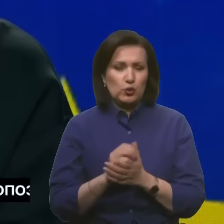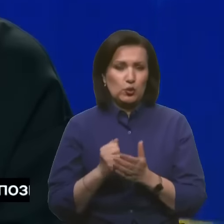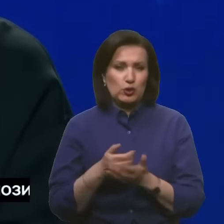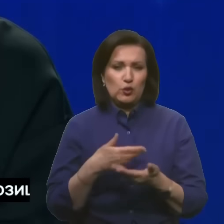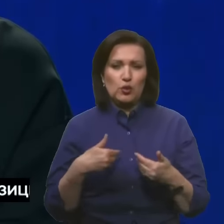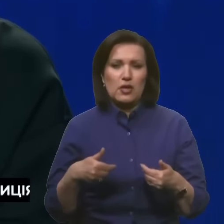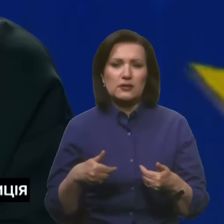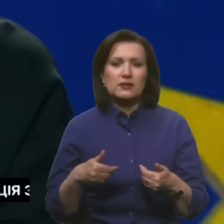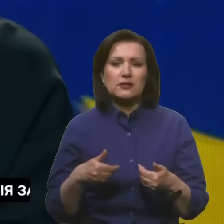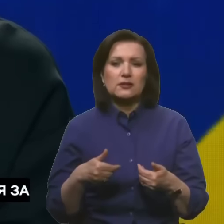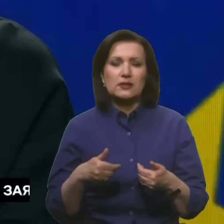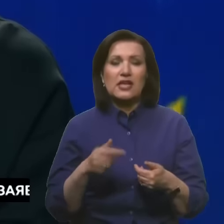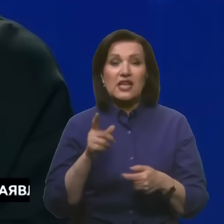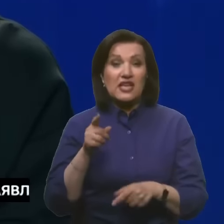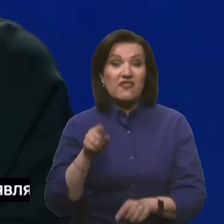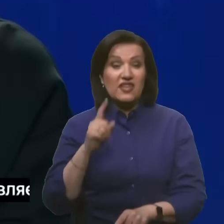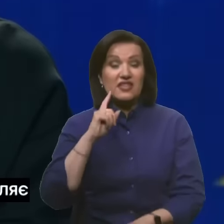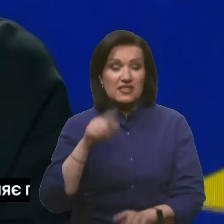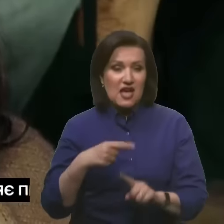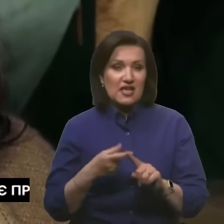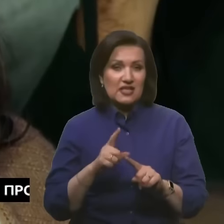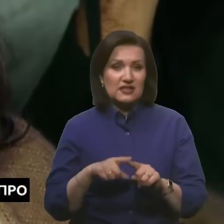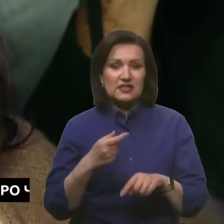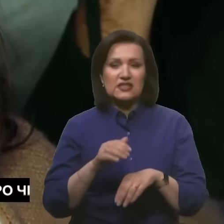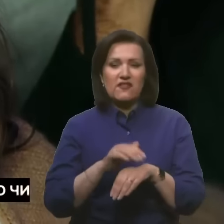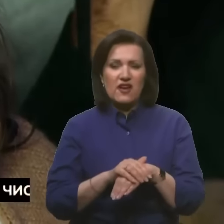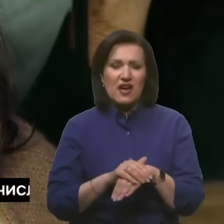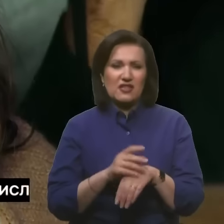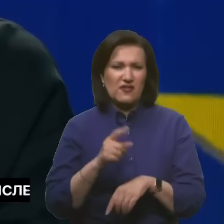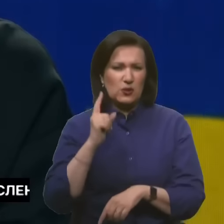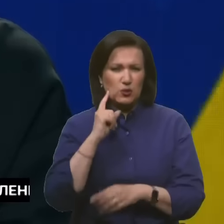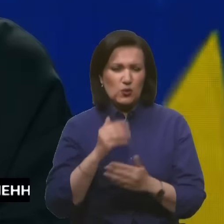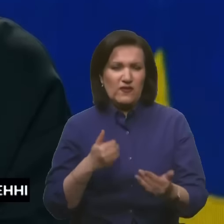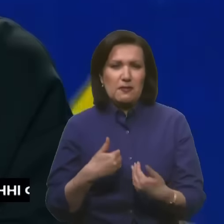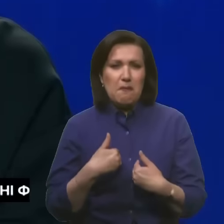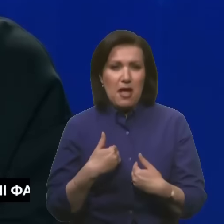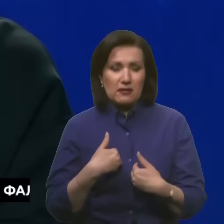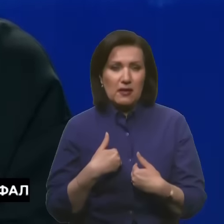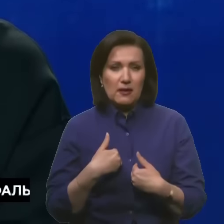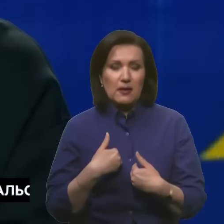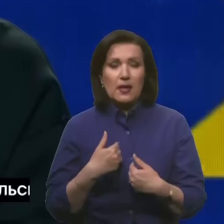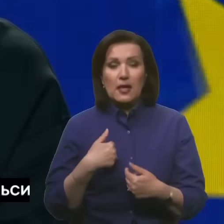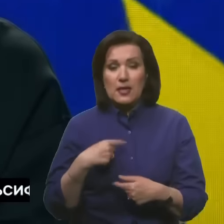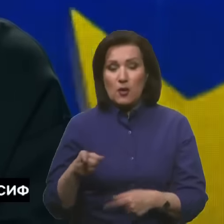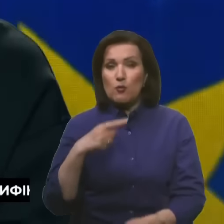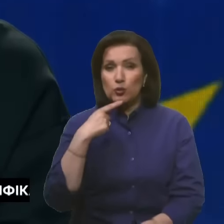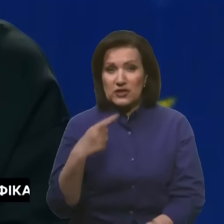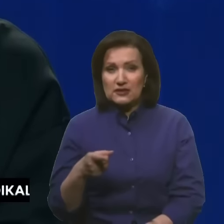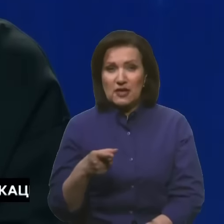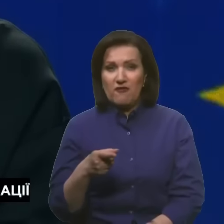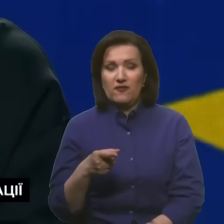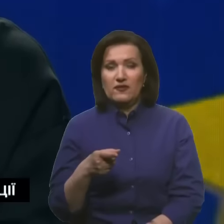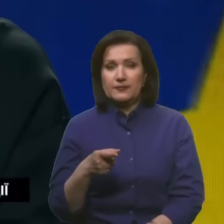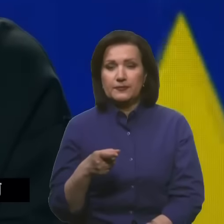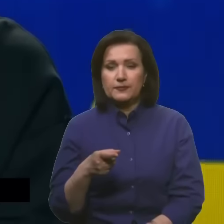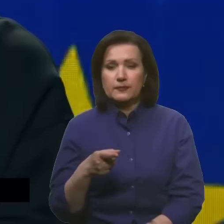нас. І він знає це. І цей факт, він чув його від мене. Я йому сказав, що,